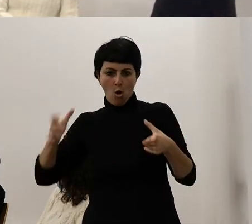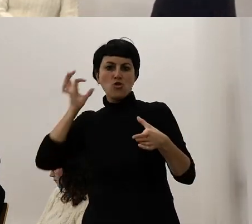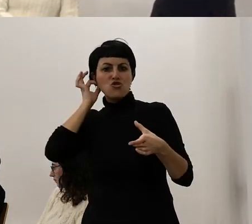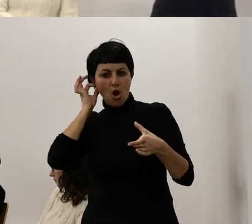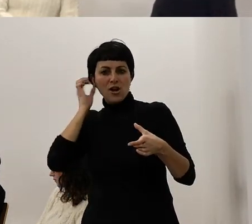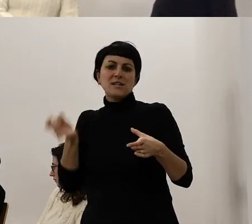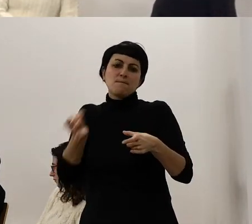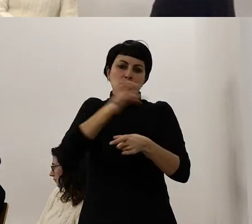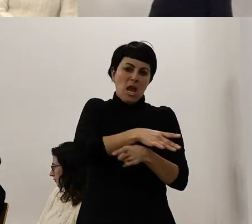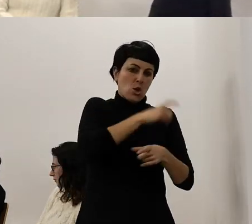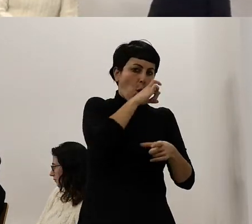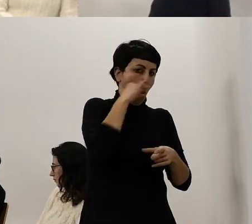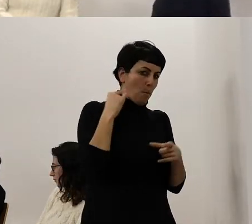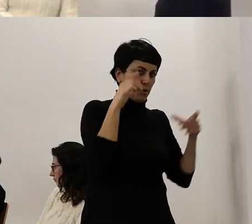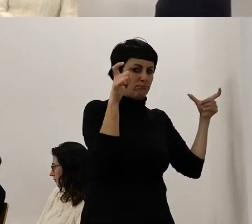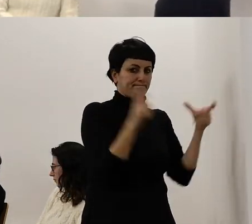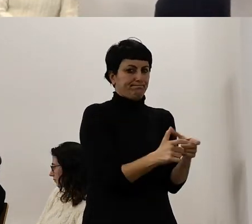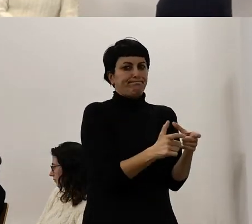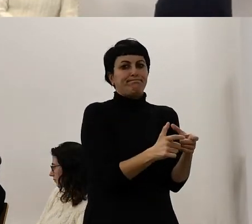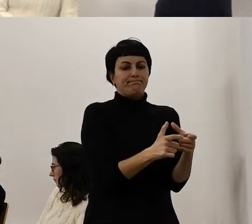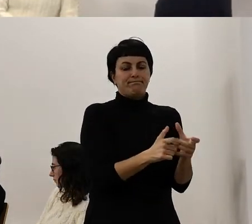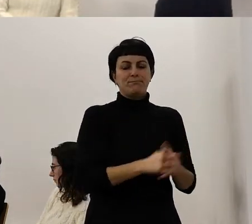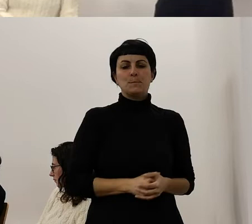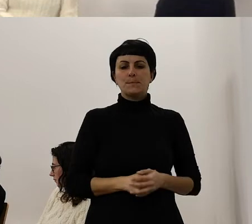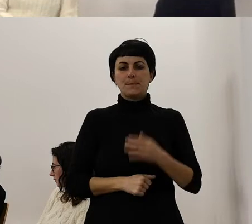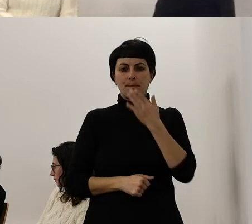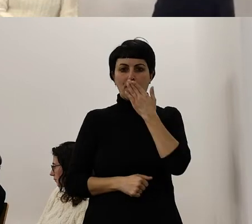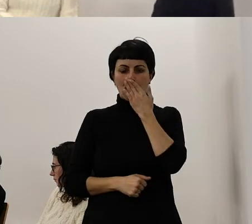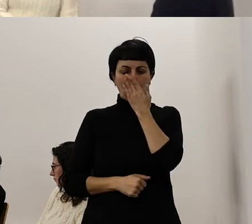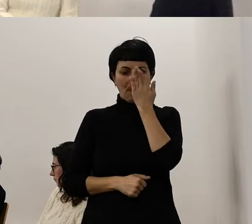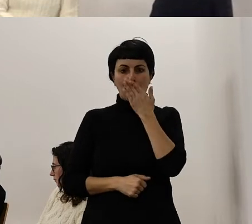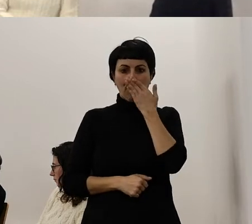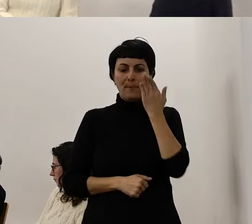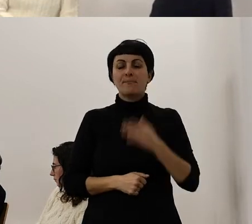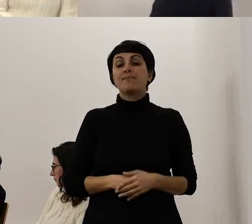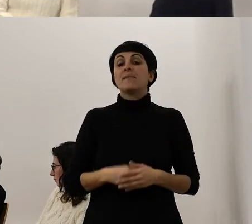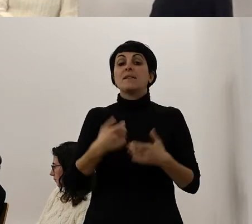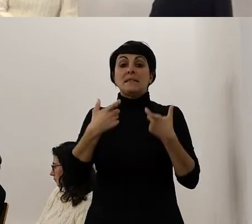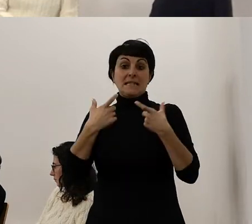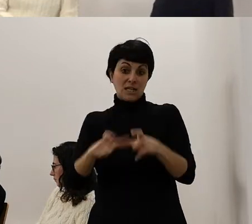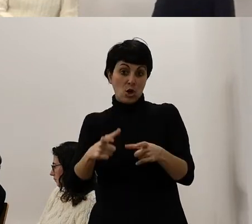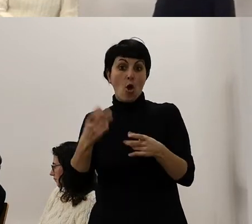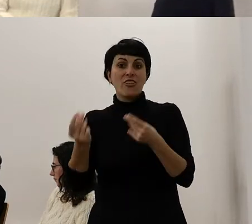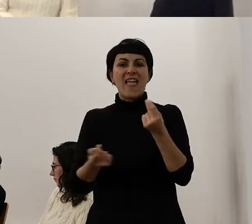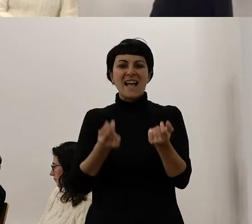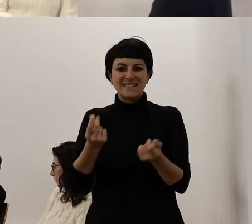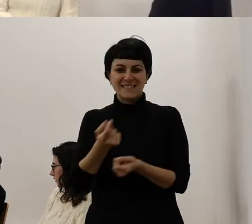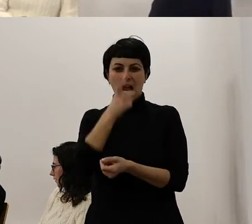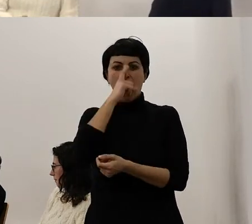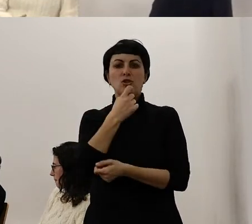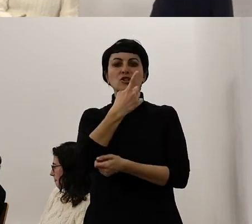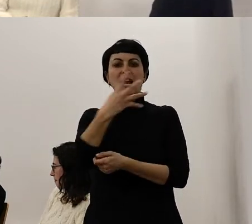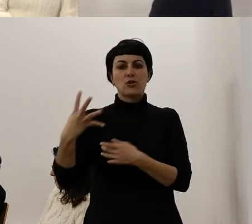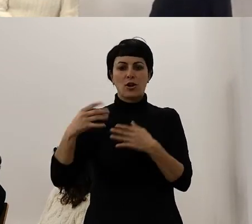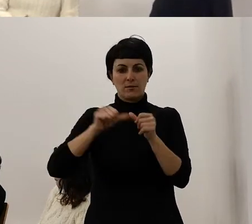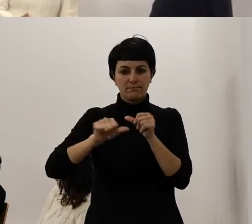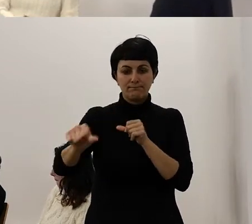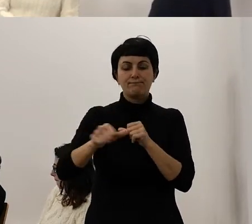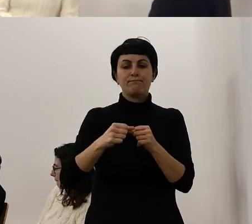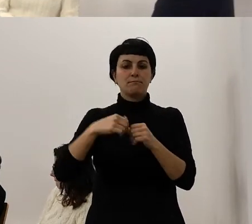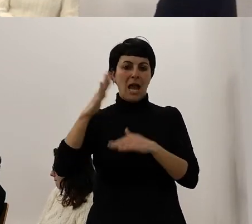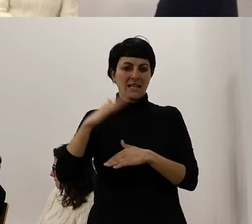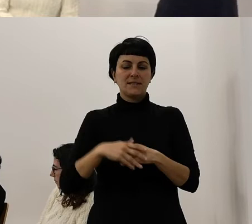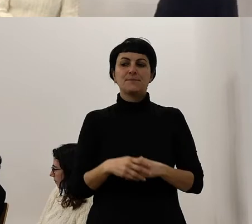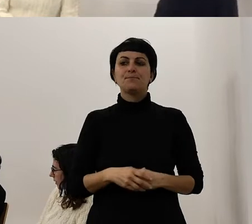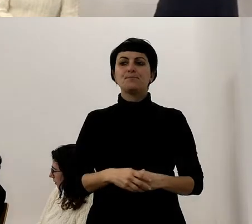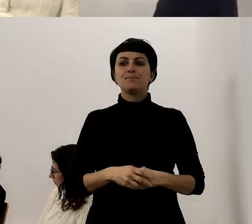per seccions, però ara sobretot a la secció a cos de dansa, que és la secció que va a partir dels 14 anys, som, abans ho heu quedat amb dues